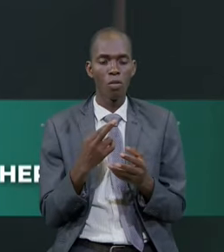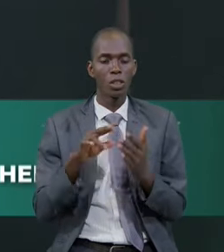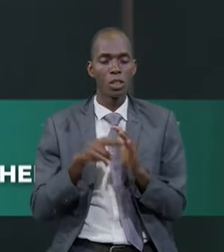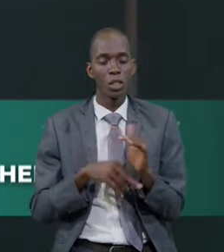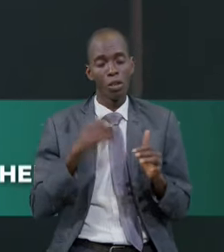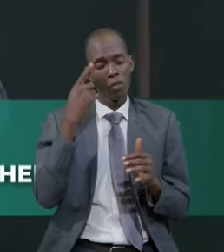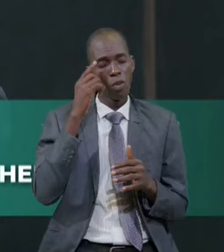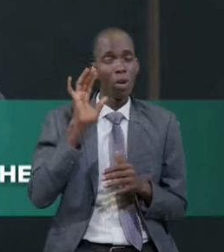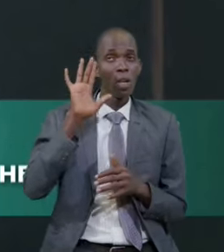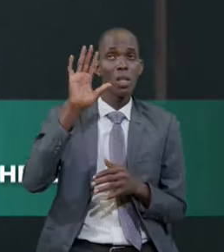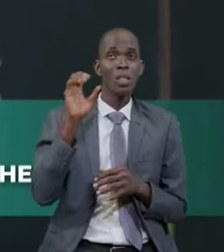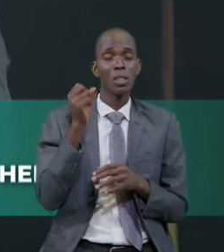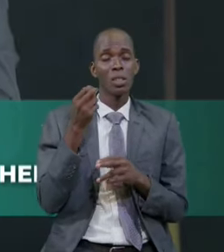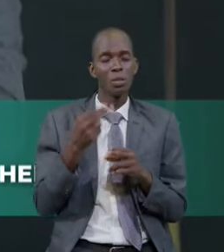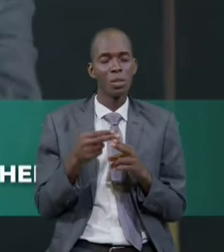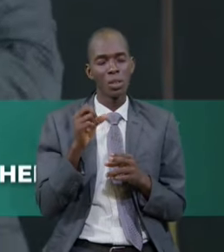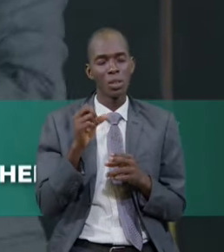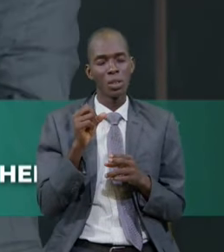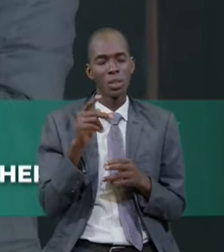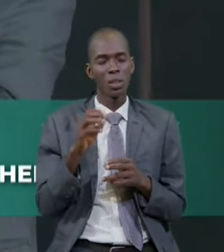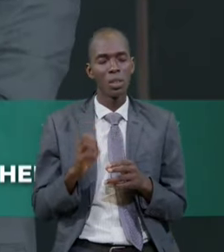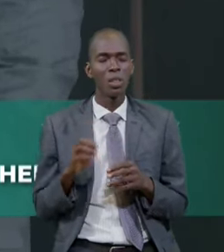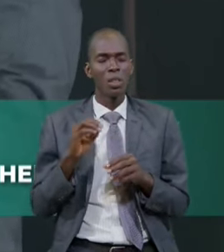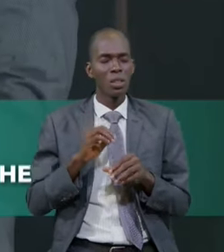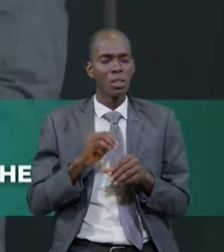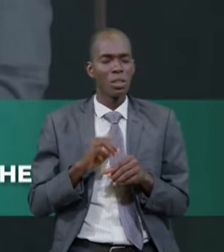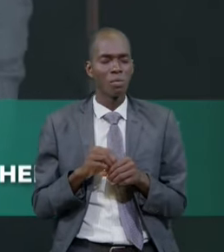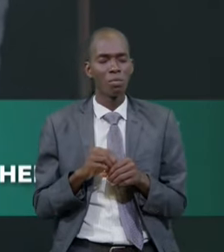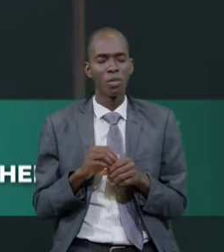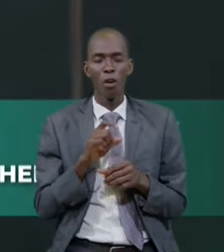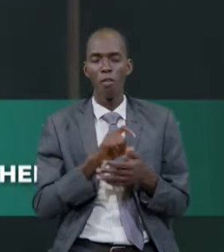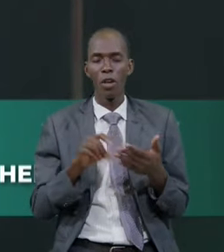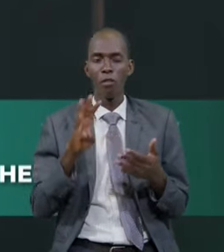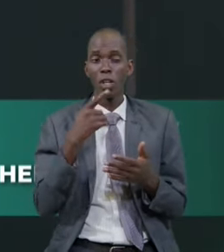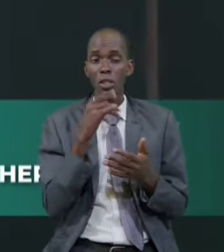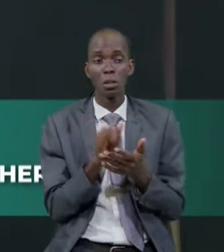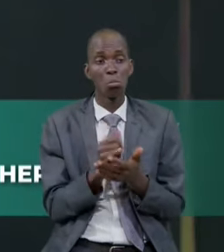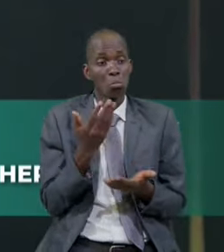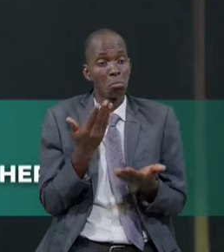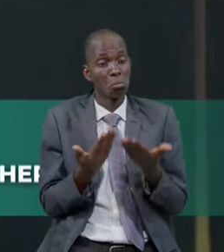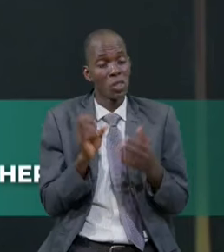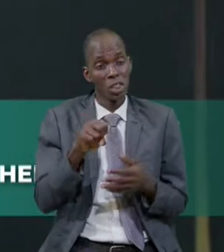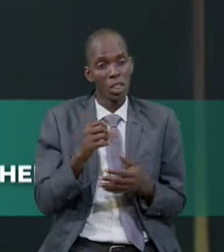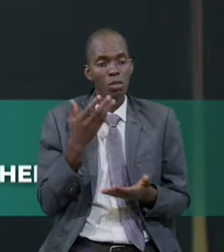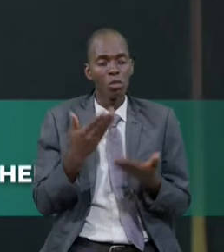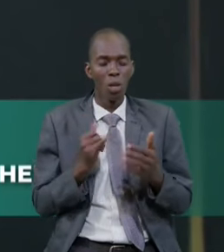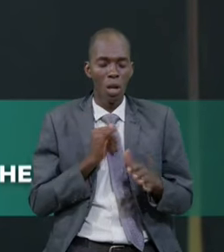je marche, verset 4, quand je marche dans la vallée de l'ombre de la mort, je ne crains aucun